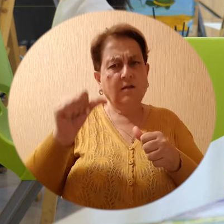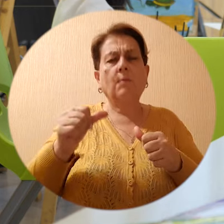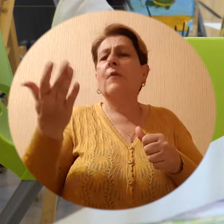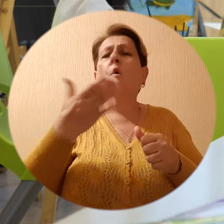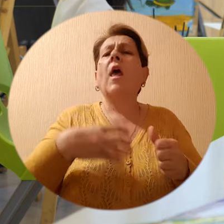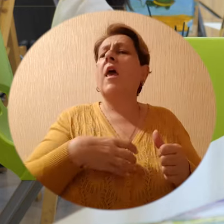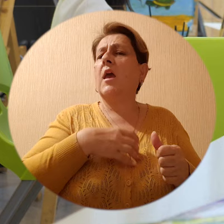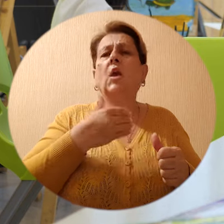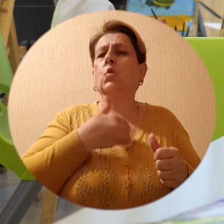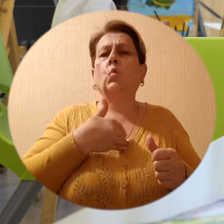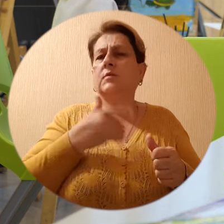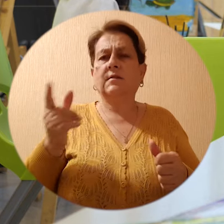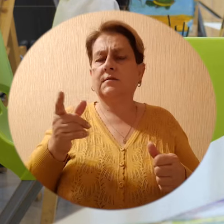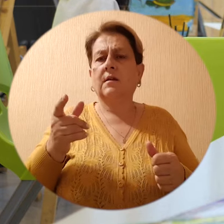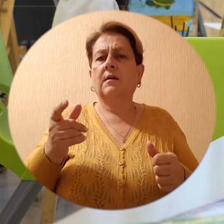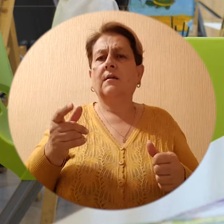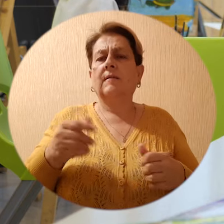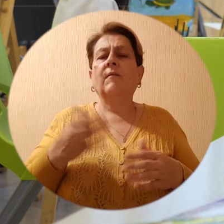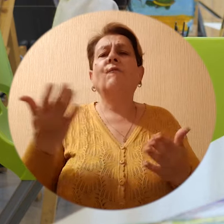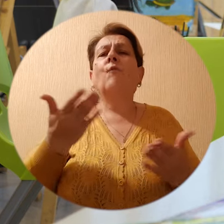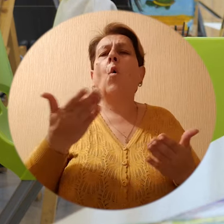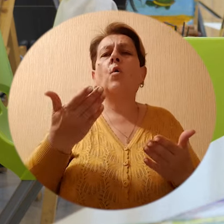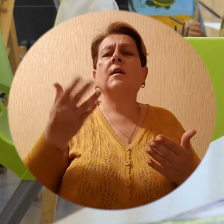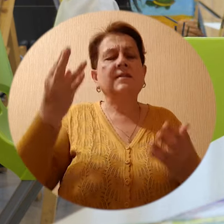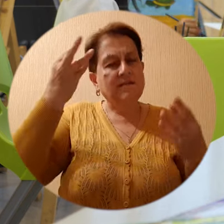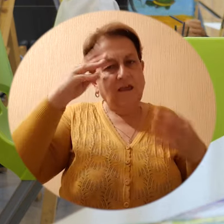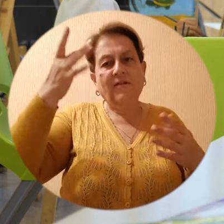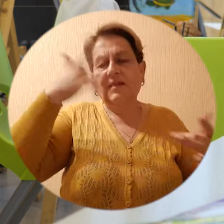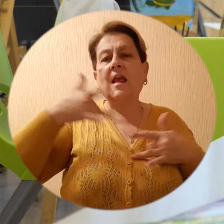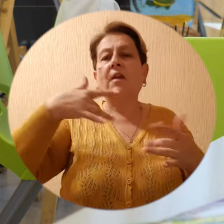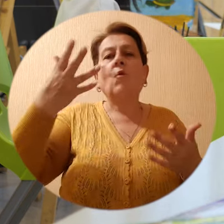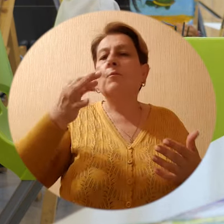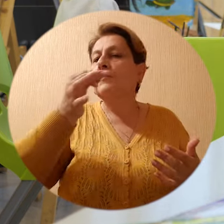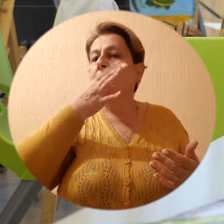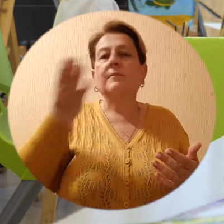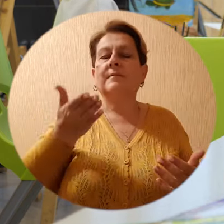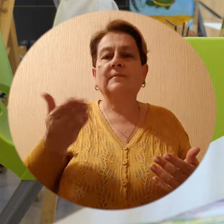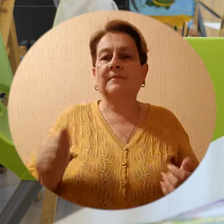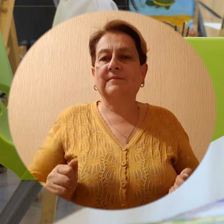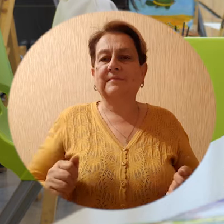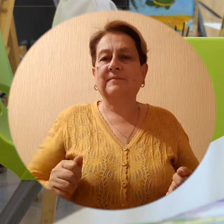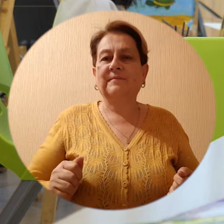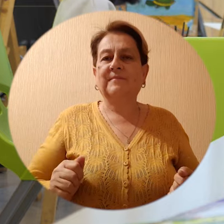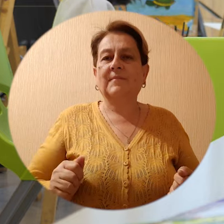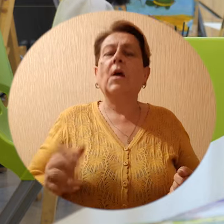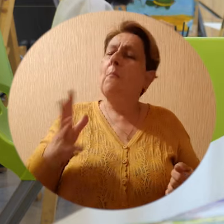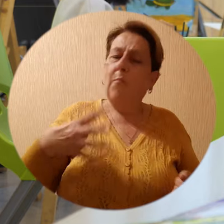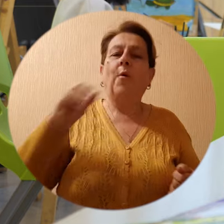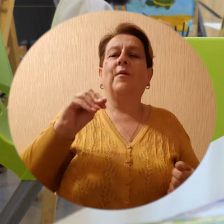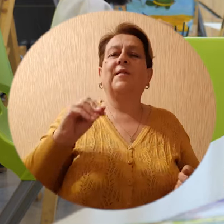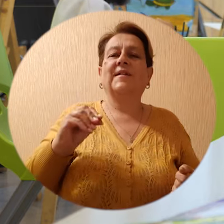ո՞ր հեքիաթը կուզես բեմադրվի և ո՞ր կերպարն է քեզ դուր գալիս, կուզես կերտել։